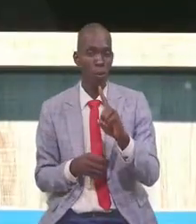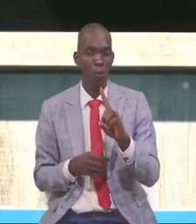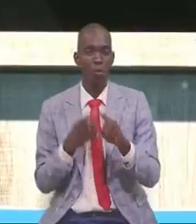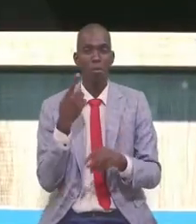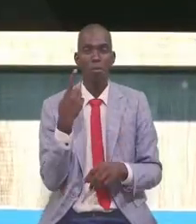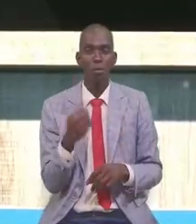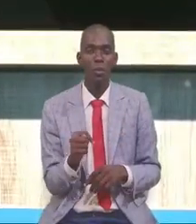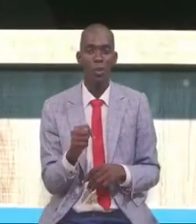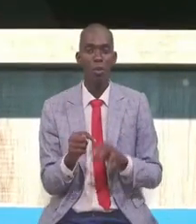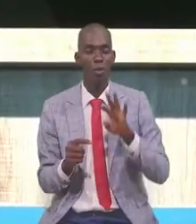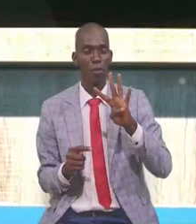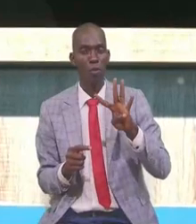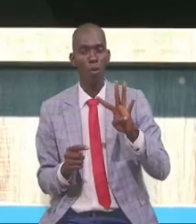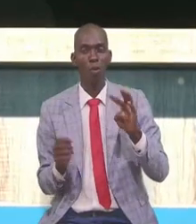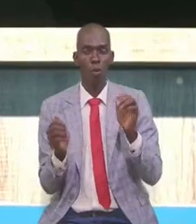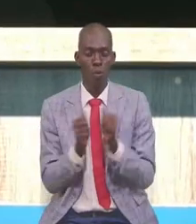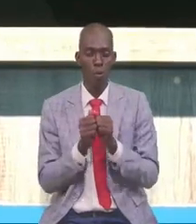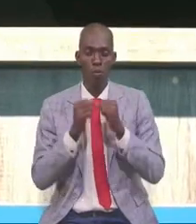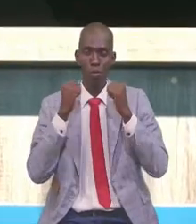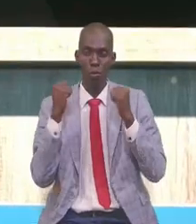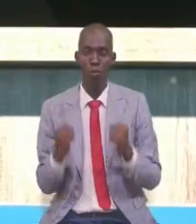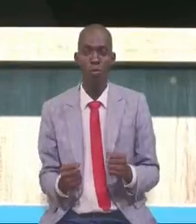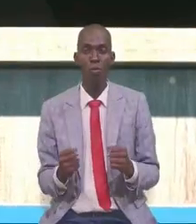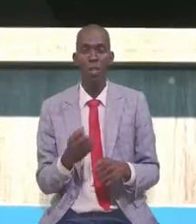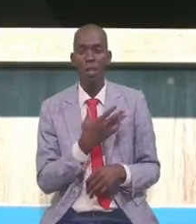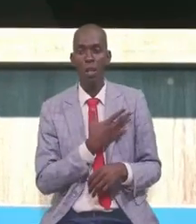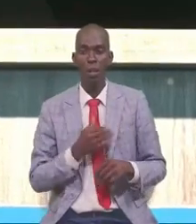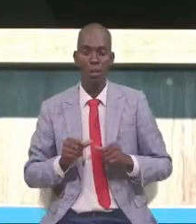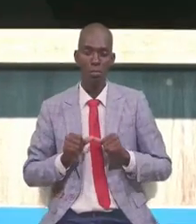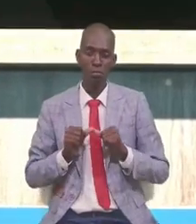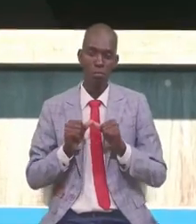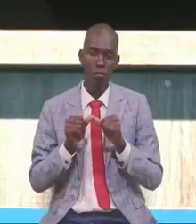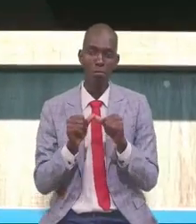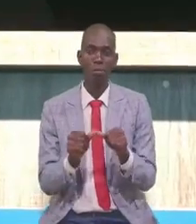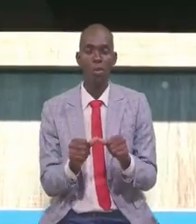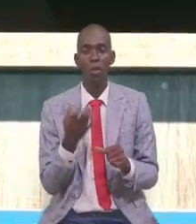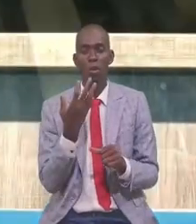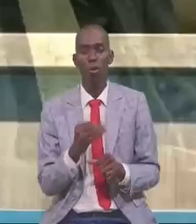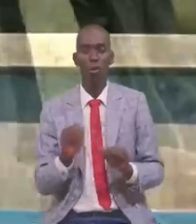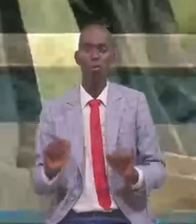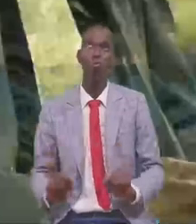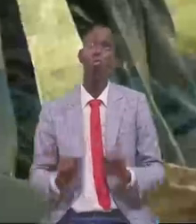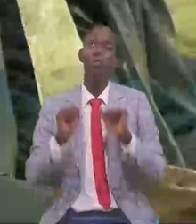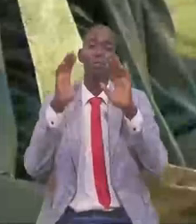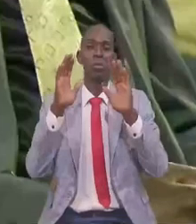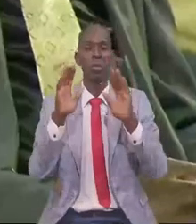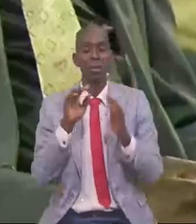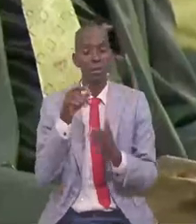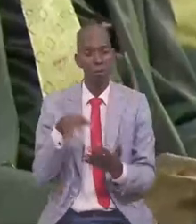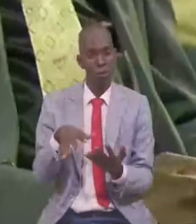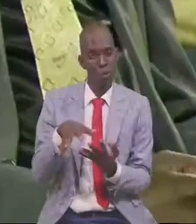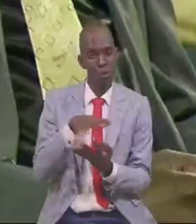quatre, avec fortitude et fermeté d'engagement. Ces quatre